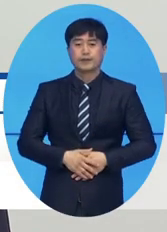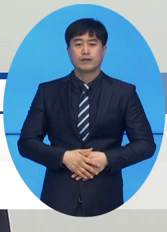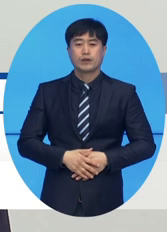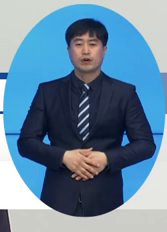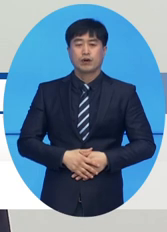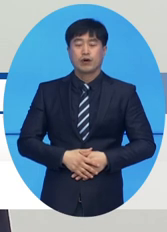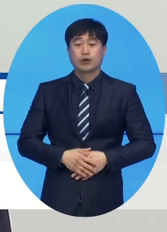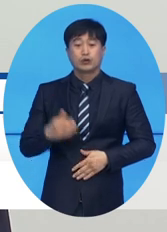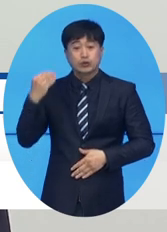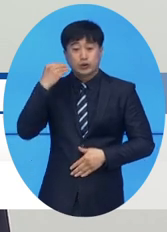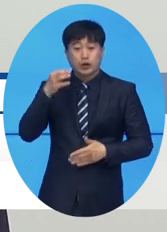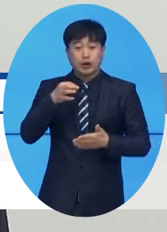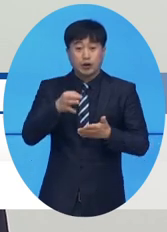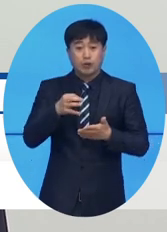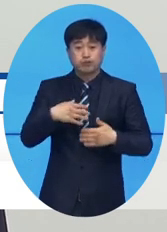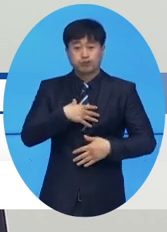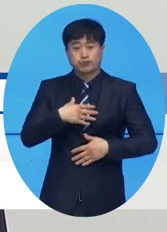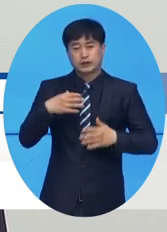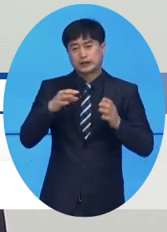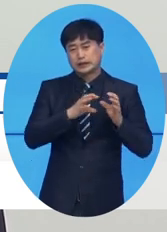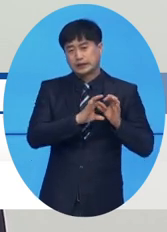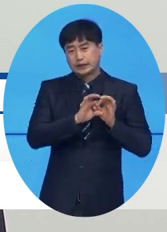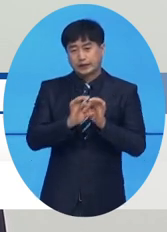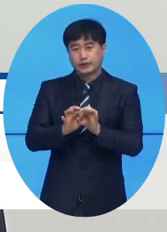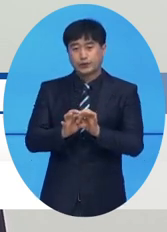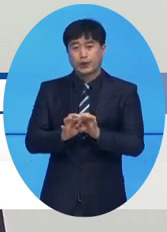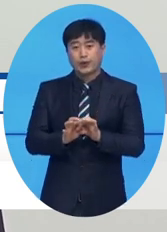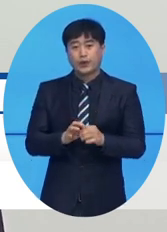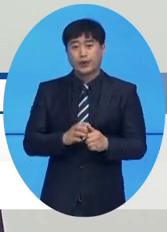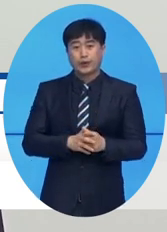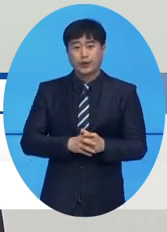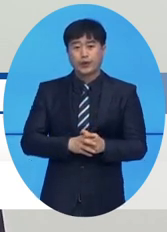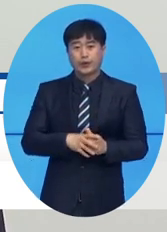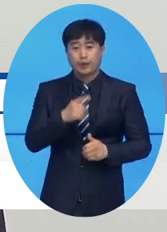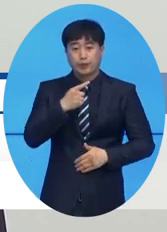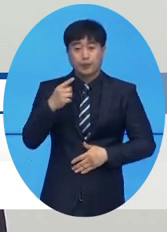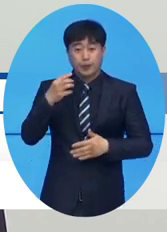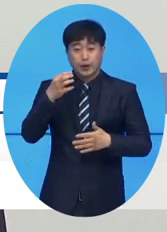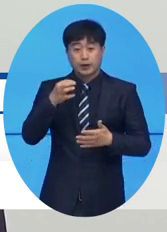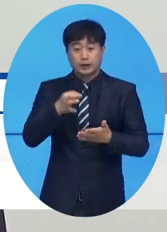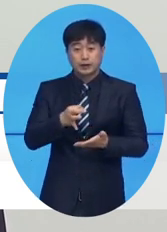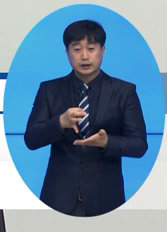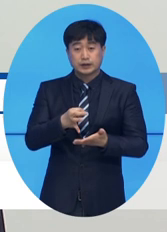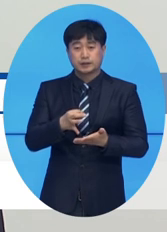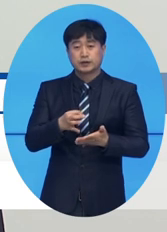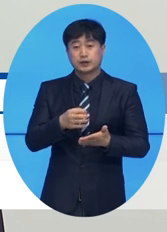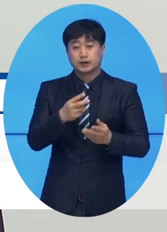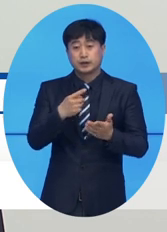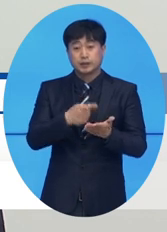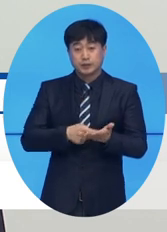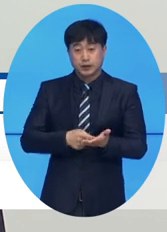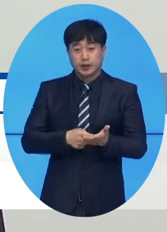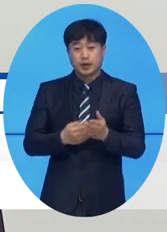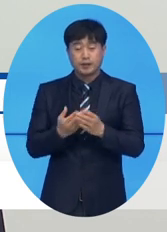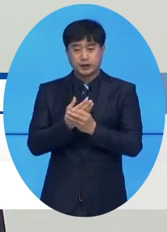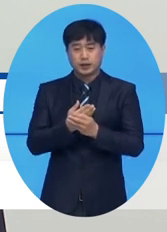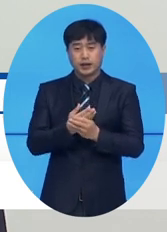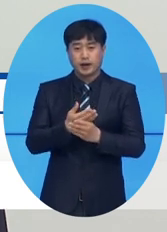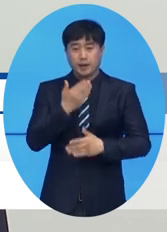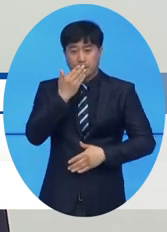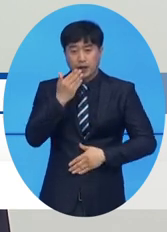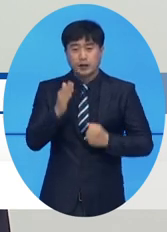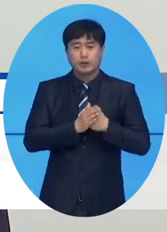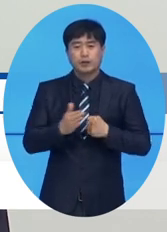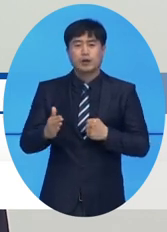불안이 계속되면서 보증금 사고가 늘어날 가능성이 있어 기존 세입자분들이 당황할 수밖에 없는 상황에 해결책을